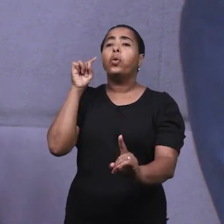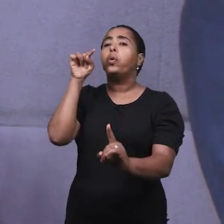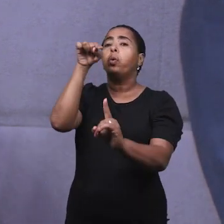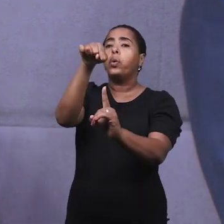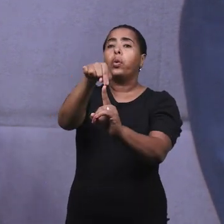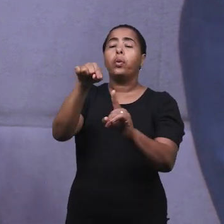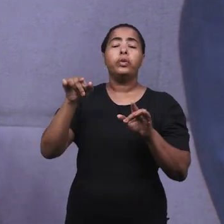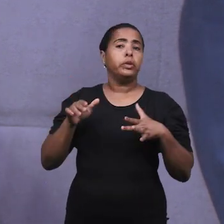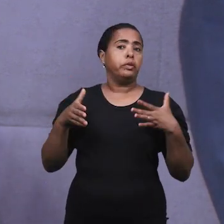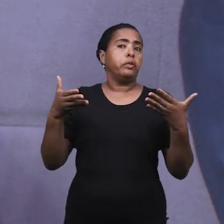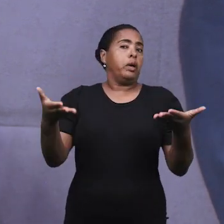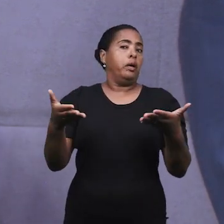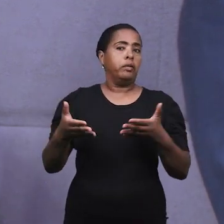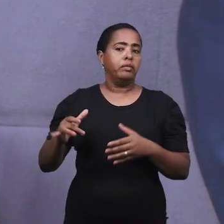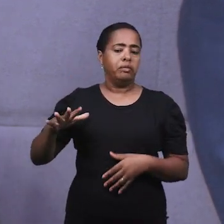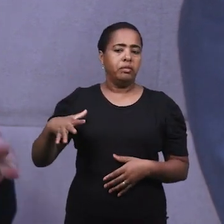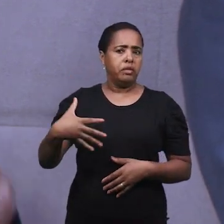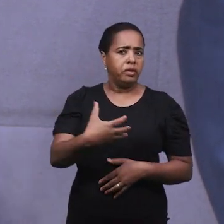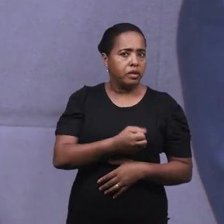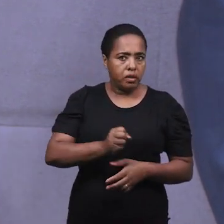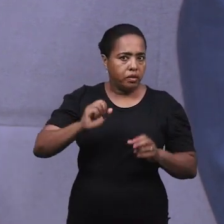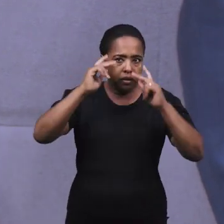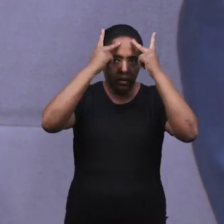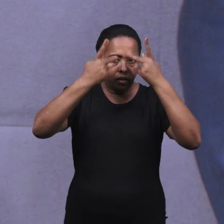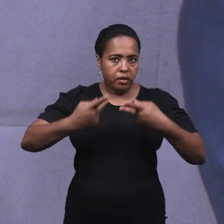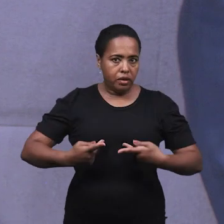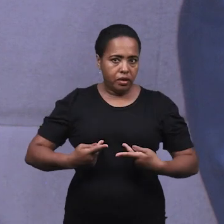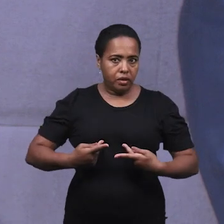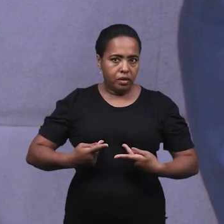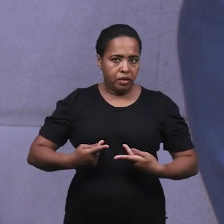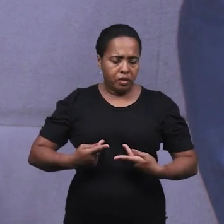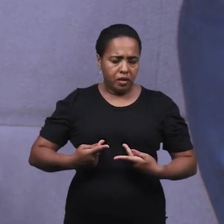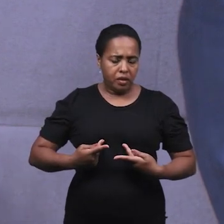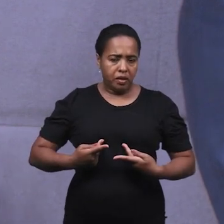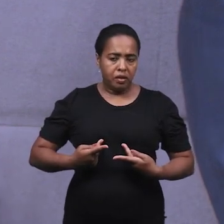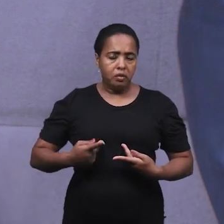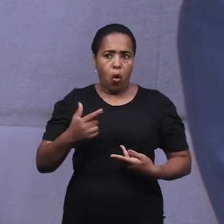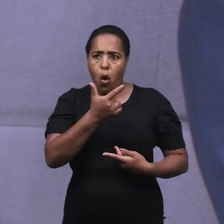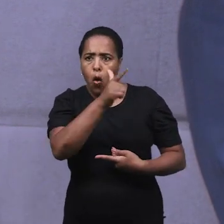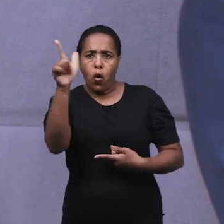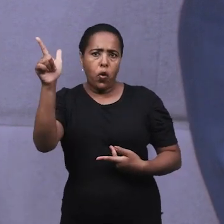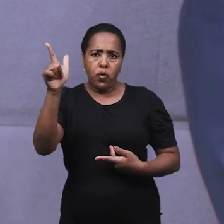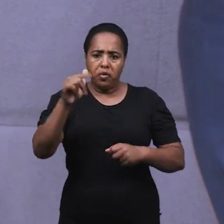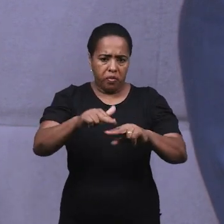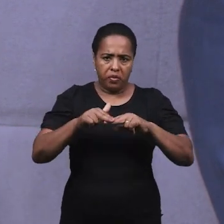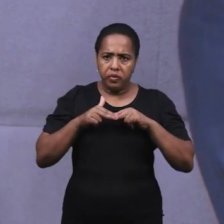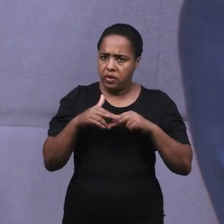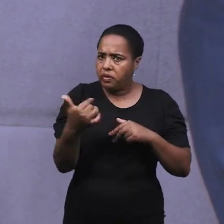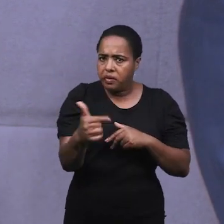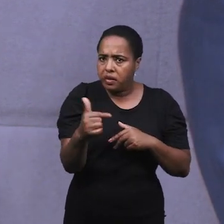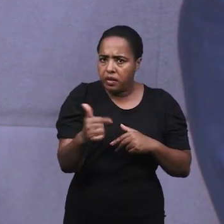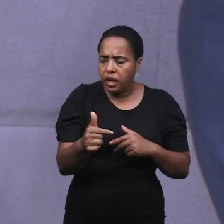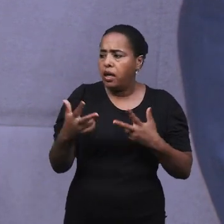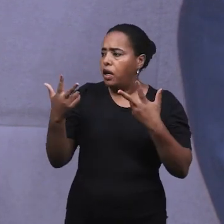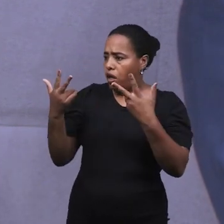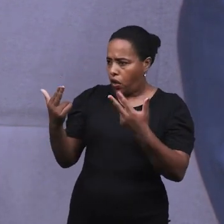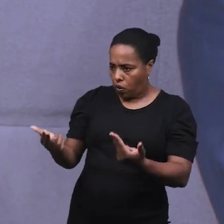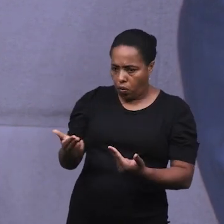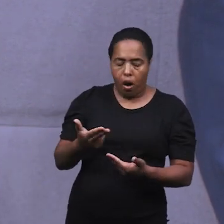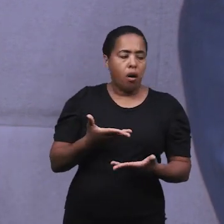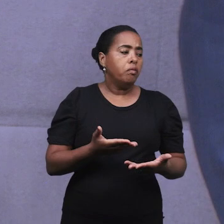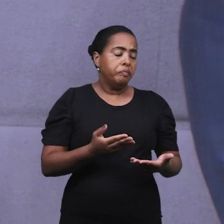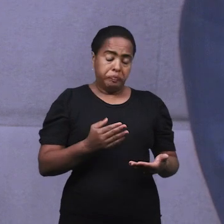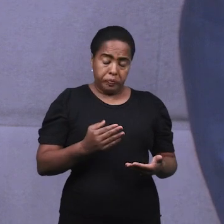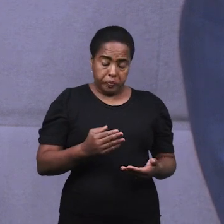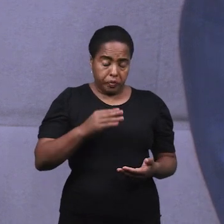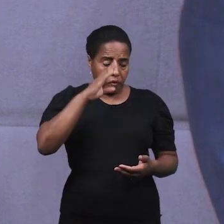eu comme objectif le salut de l'homme. Ce n'est pas par une autre raison,